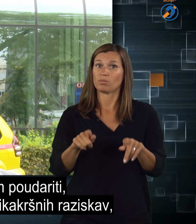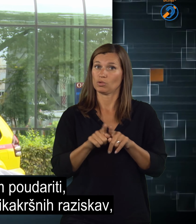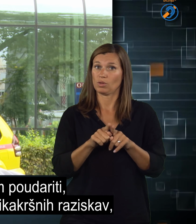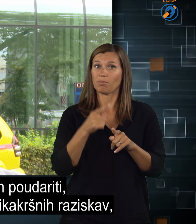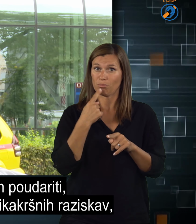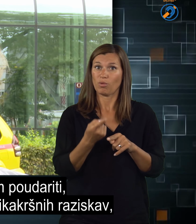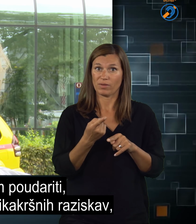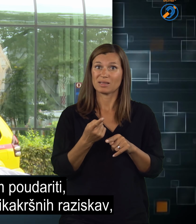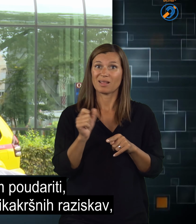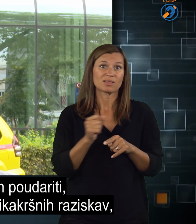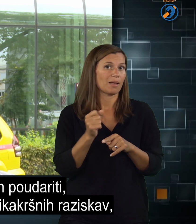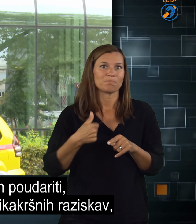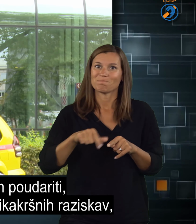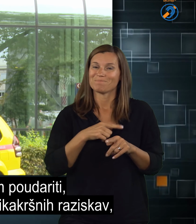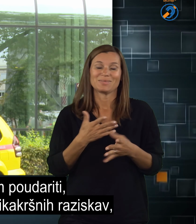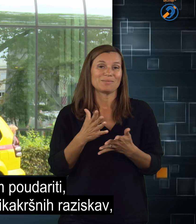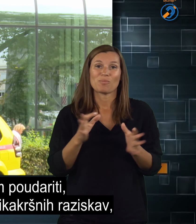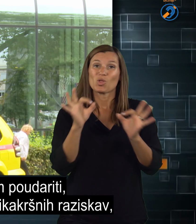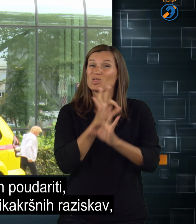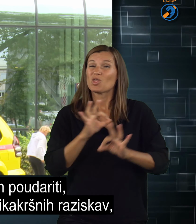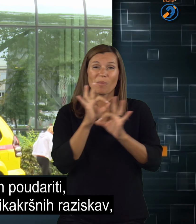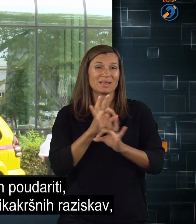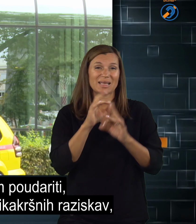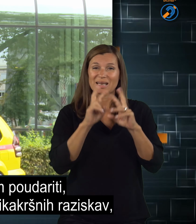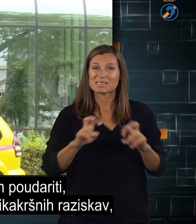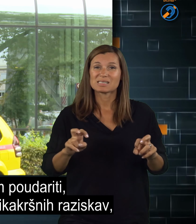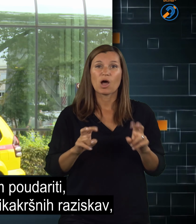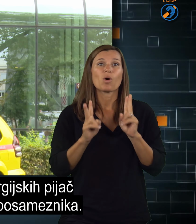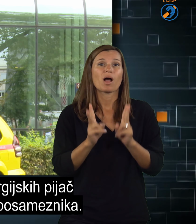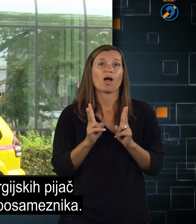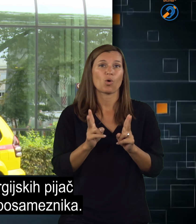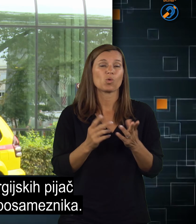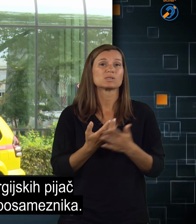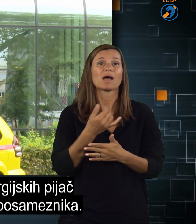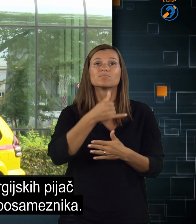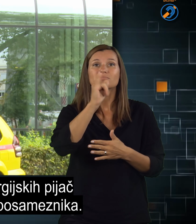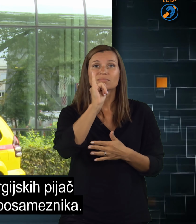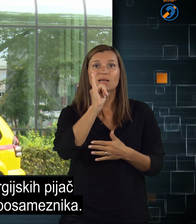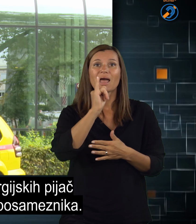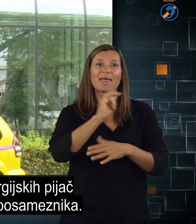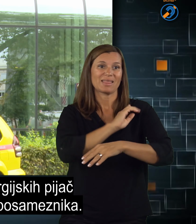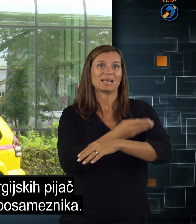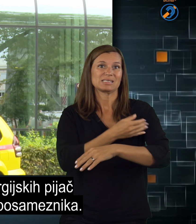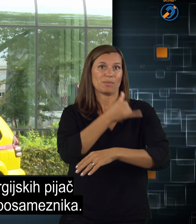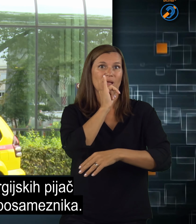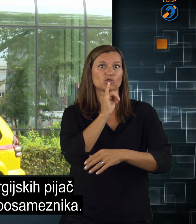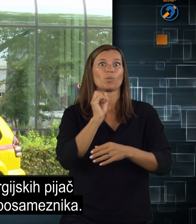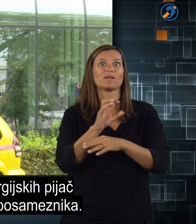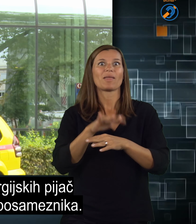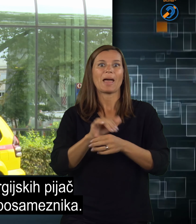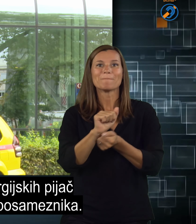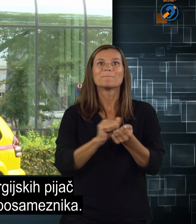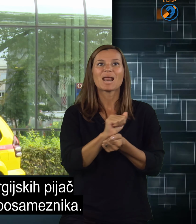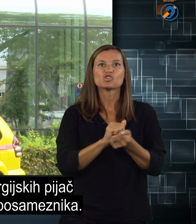Ob tem pa moram poudariti, da pravzaprav nimamo nikakršnih raziskav, kako zaužívanje energijskih pijač vpliva na